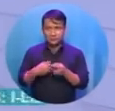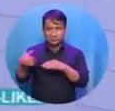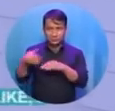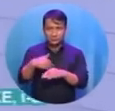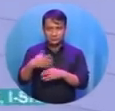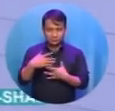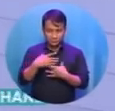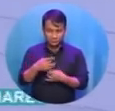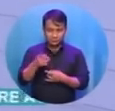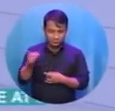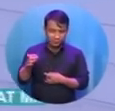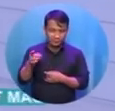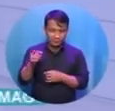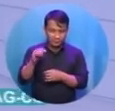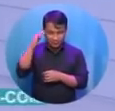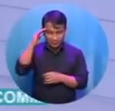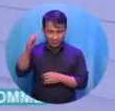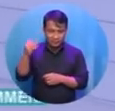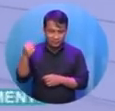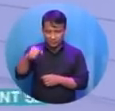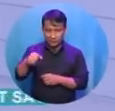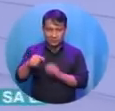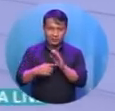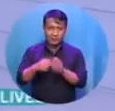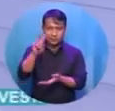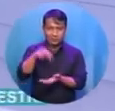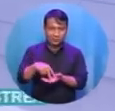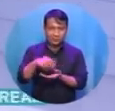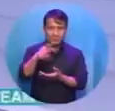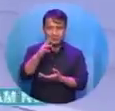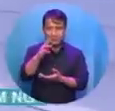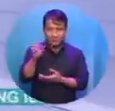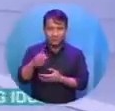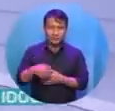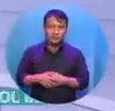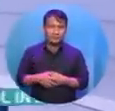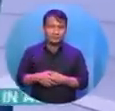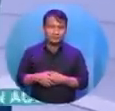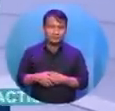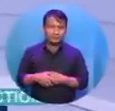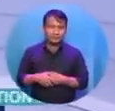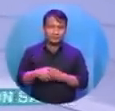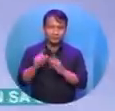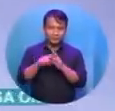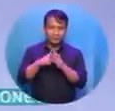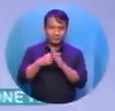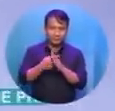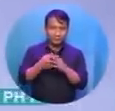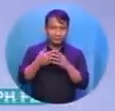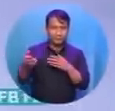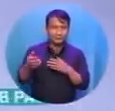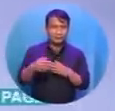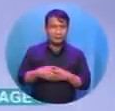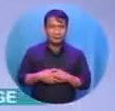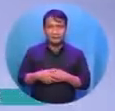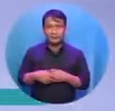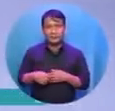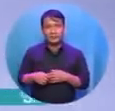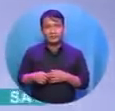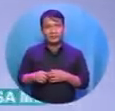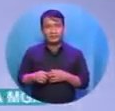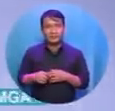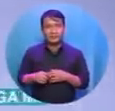yung kantang Idol in Action, ano na kayong 2-5. Okay? Now, umpisa na natin